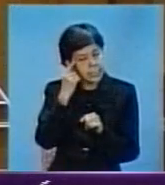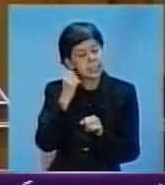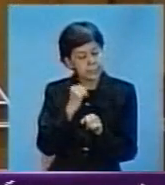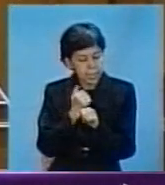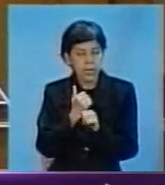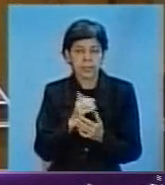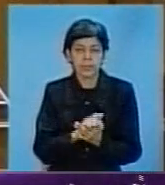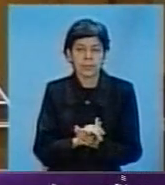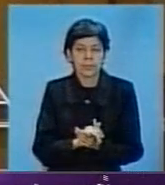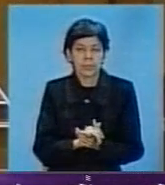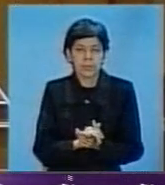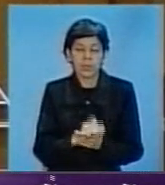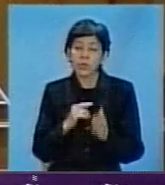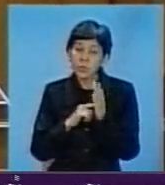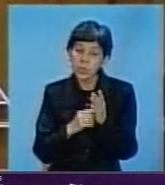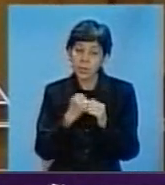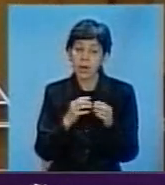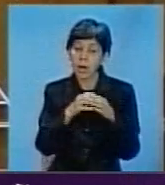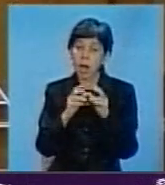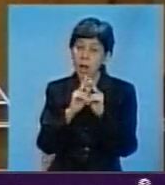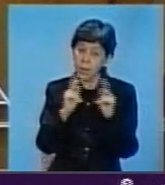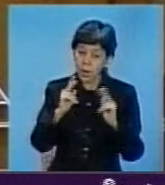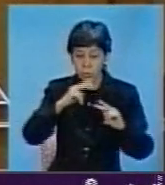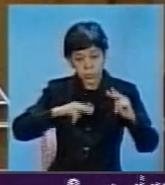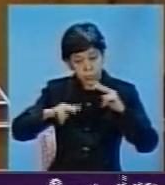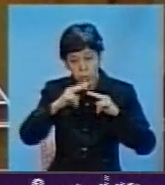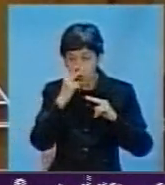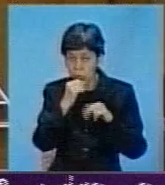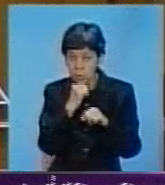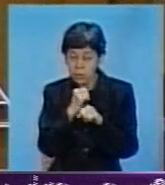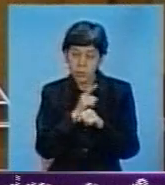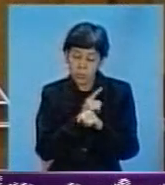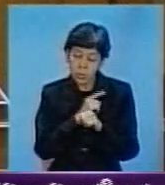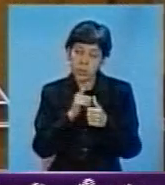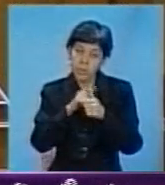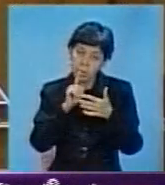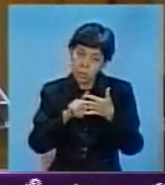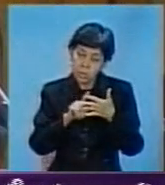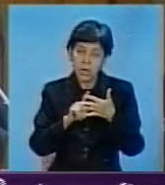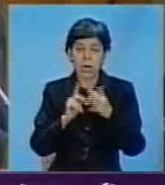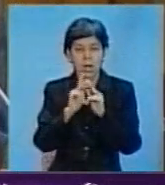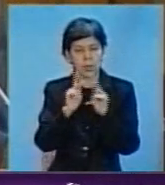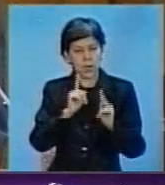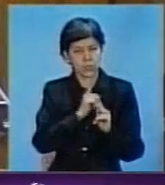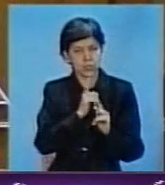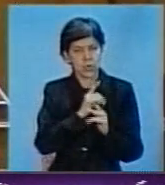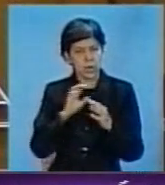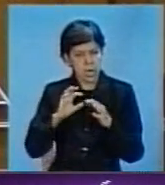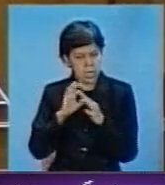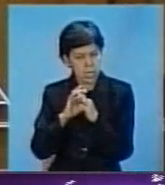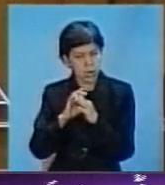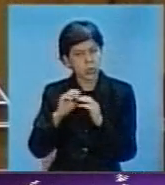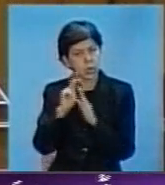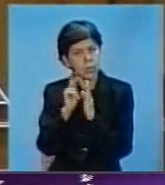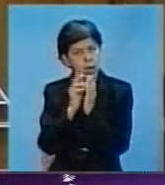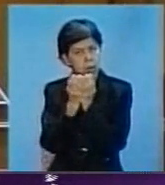ที่ไม่นานจนเกินไปเช่นการมีคณะกรรมการมาตรวจสอบเหตุการณ์เช่นการมีคณะกรรมการมาดูแลประเด็นที่เกี่ยวข้องกับรั